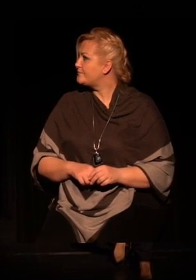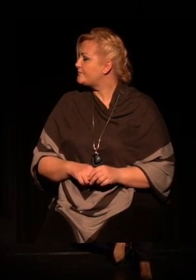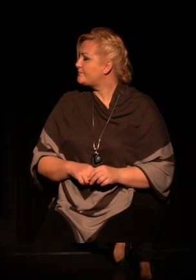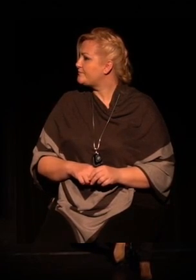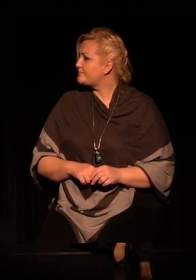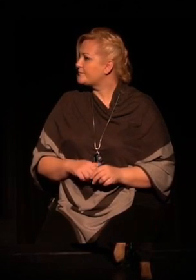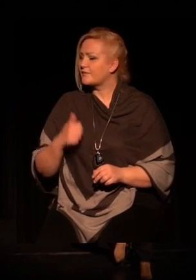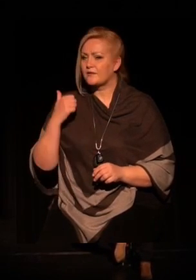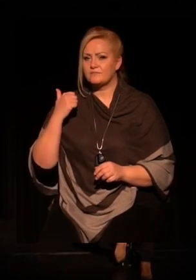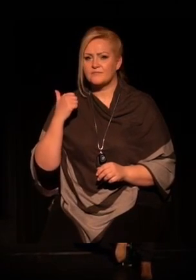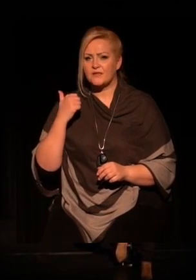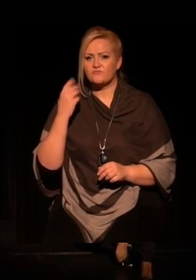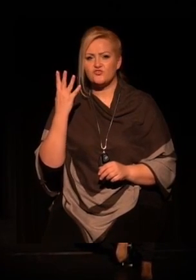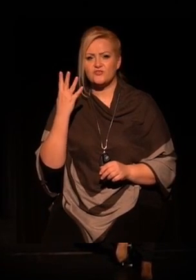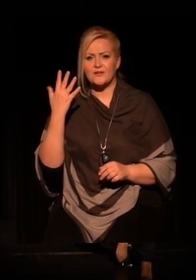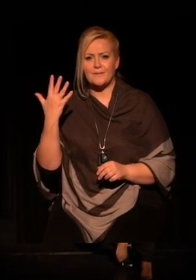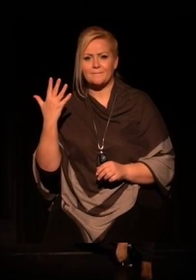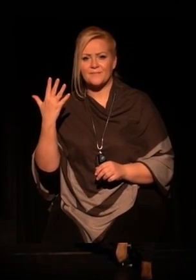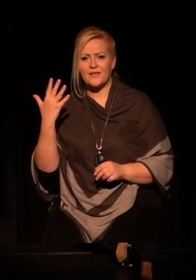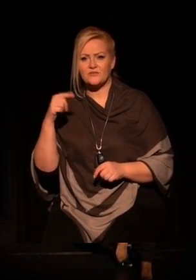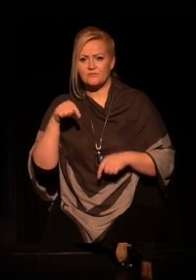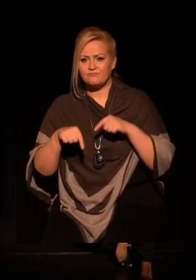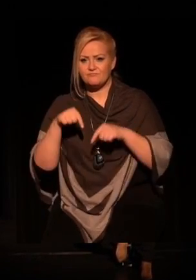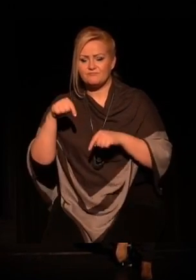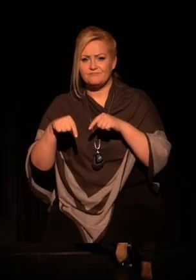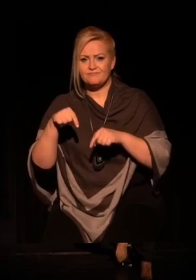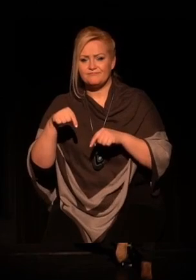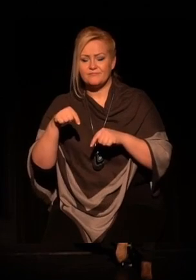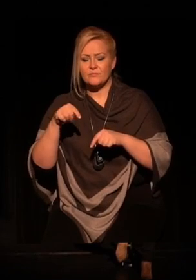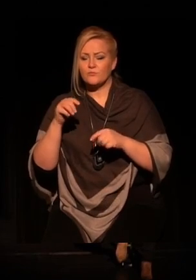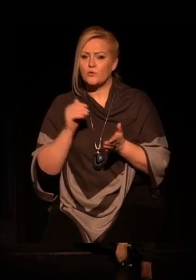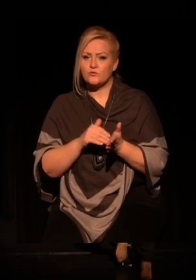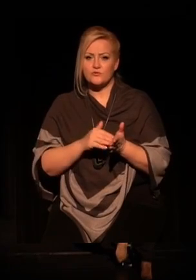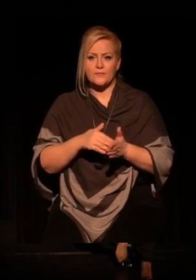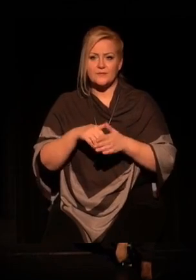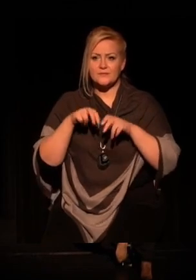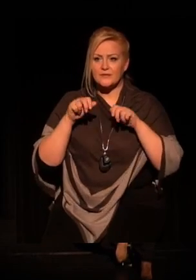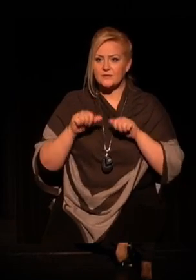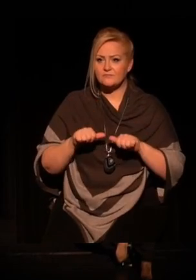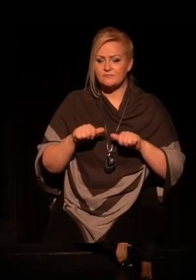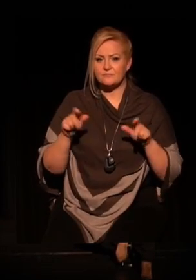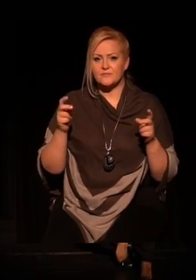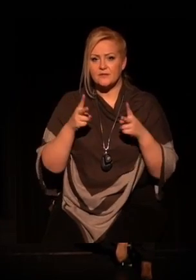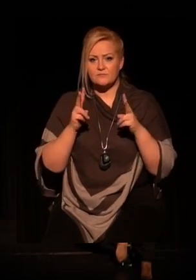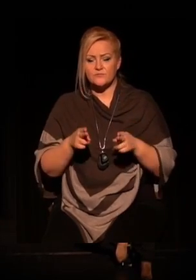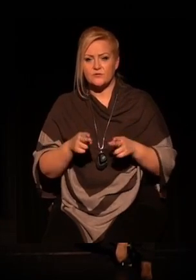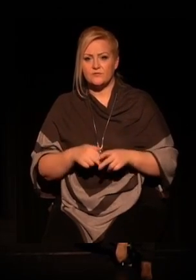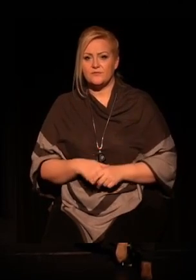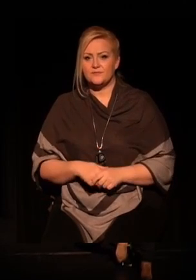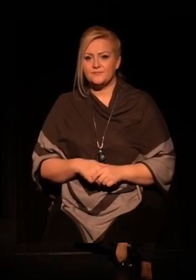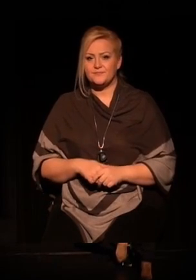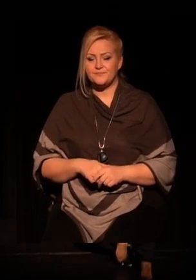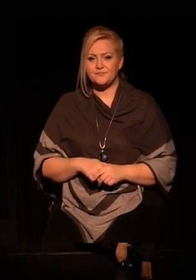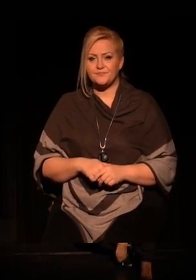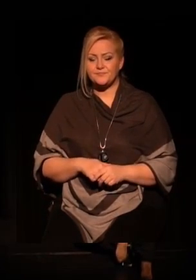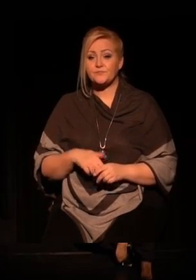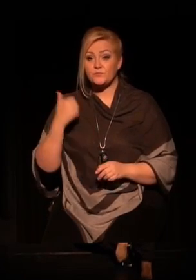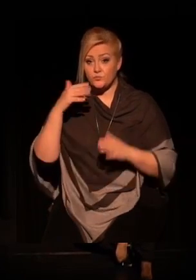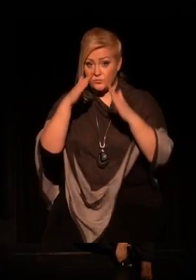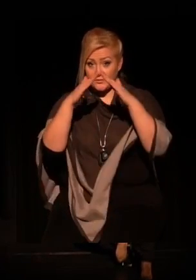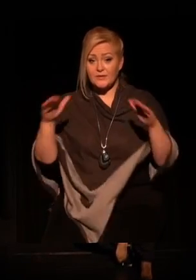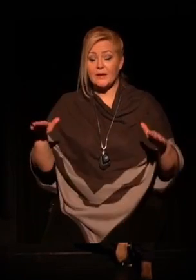krokach człowiek nie ma szans zrobić kolejnego. Trzeba się zatrzymać, wyrównać oddech i dopiero kolejne może robić. Tutaj jestem w namiocie na 8300.